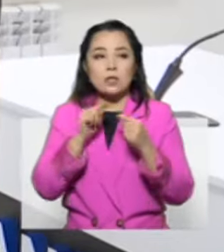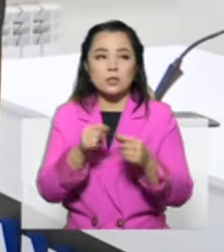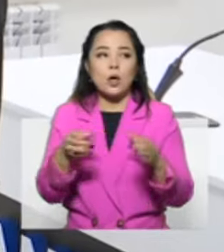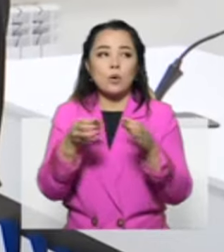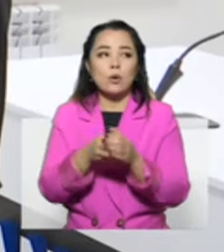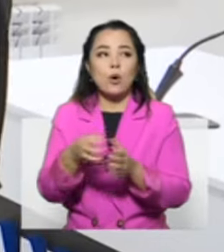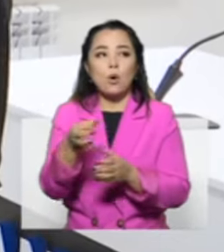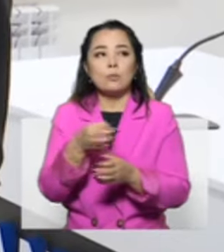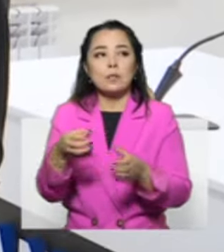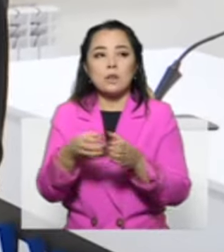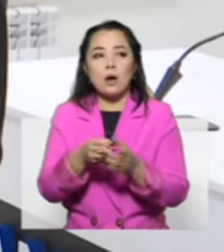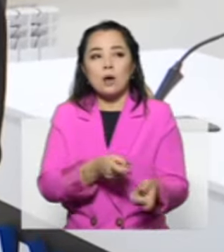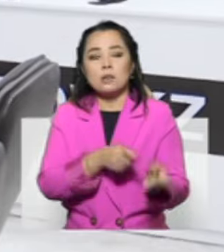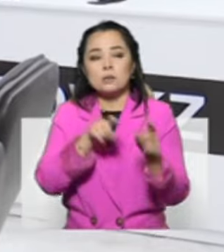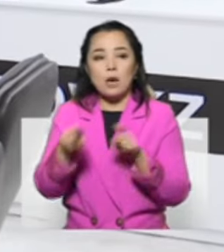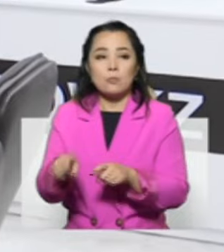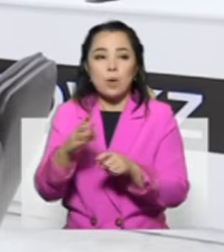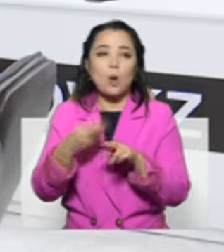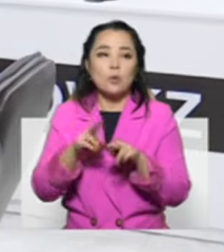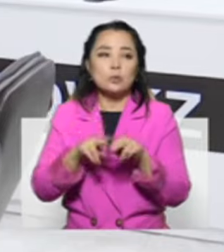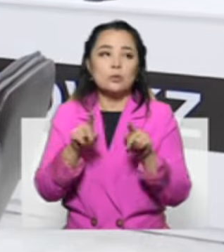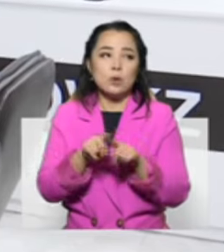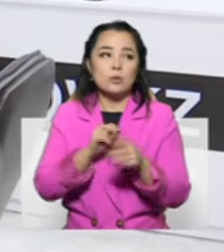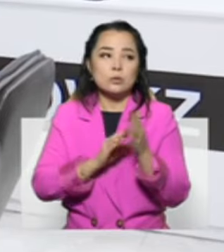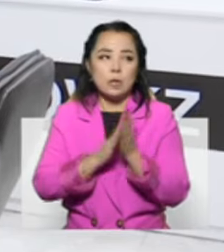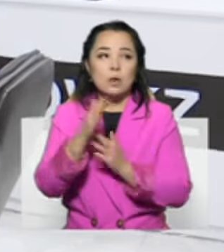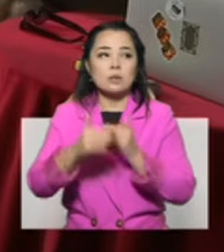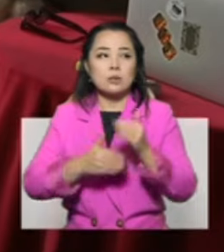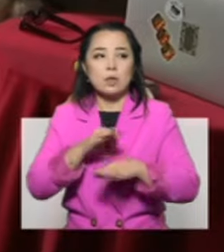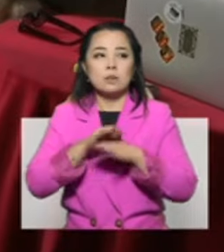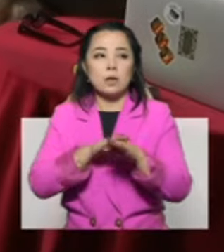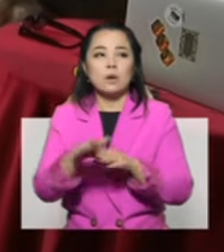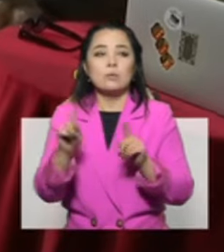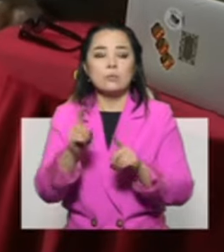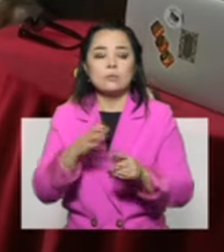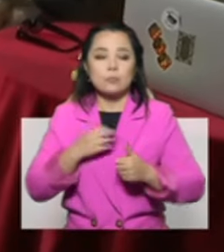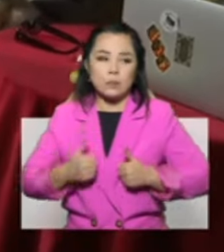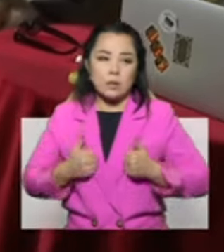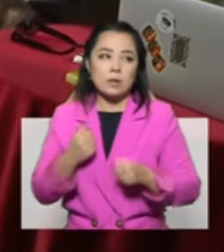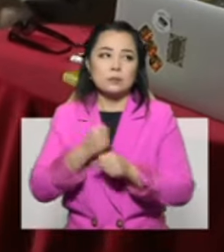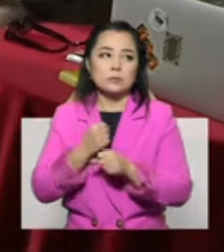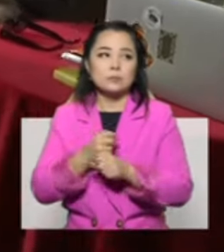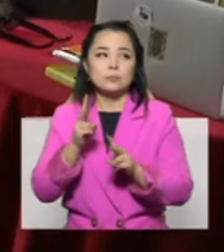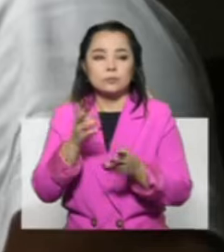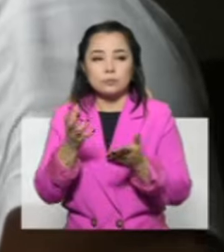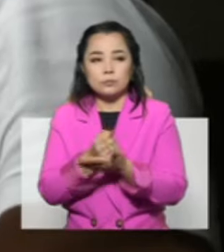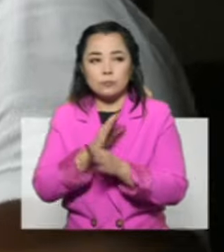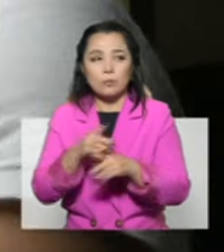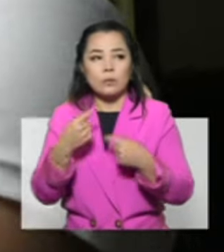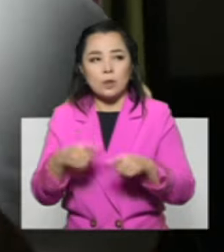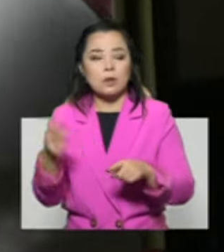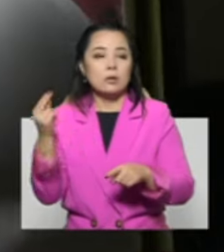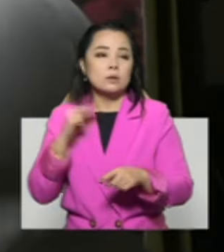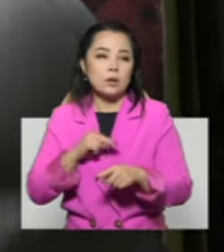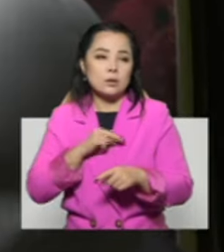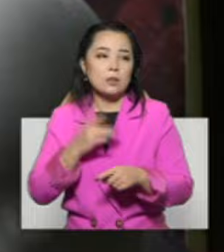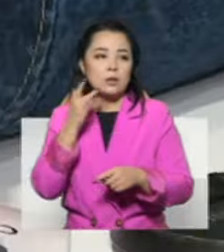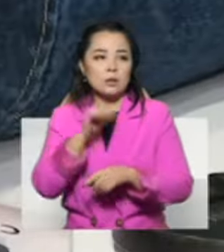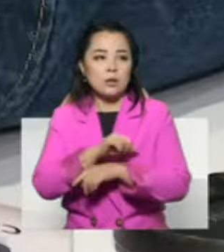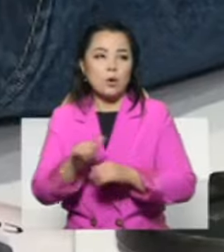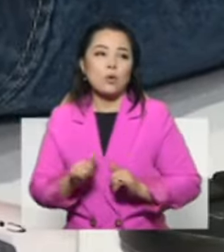облыстық департаментіне ауысқан, енді осы салада өскісі келеді. Сондықтан неге болсын көнет, ал көнбегендер бұрынғы әріптестеріне